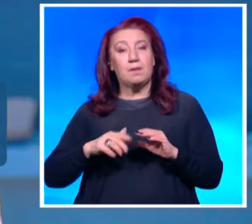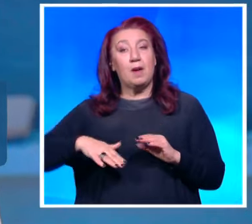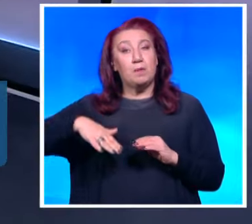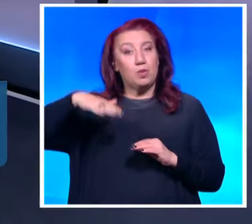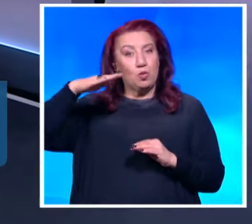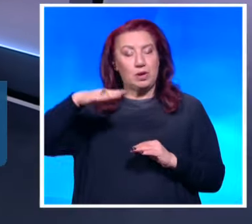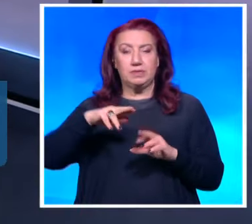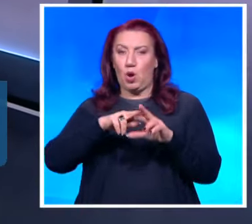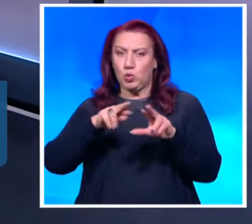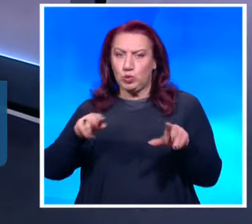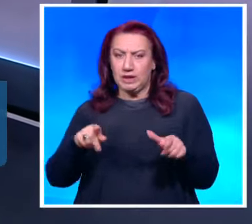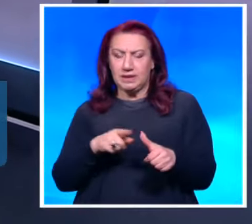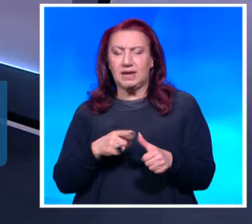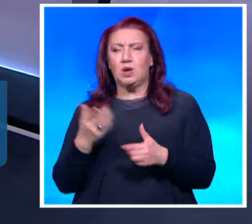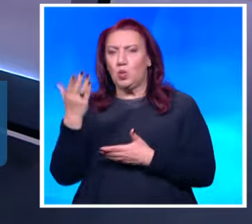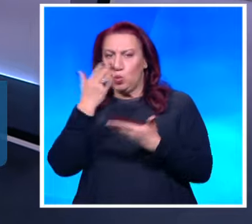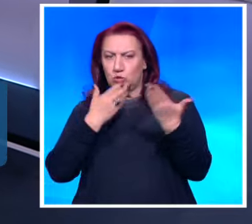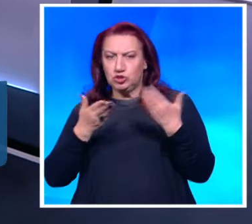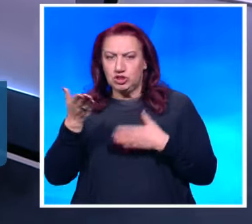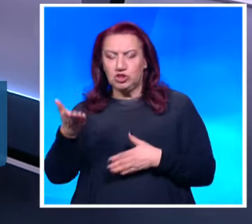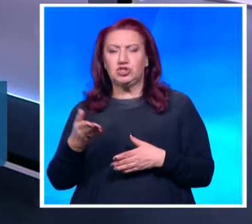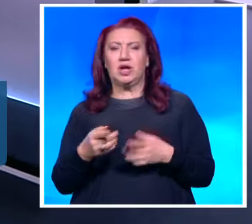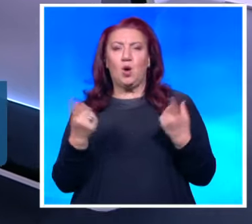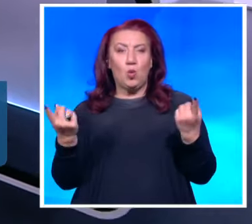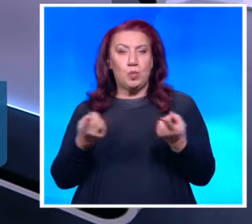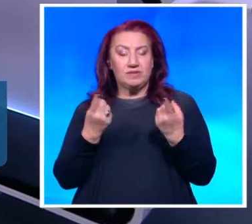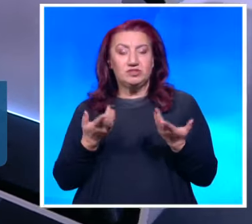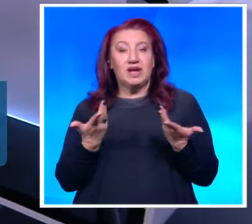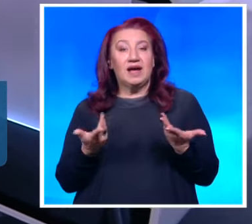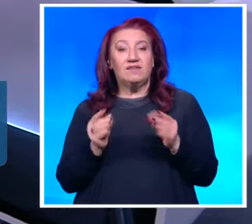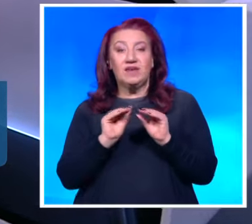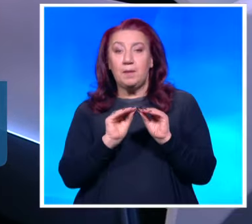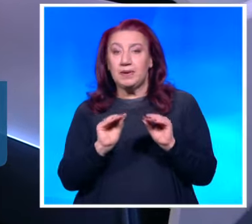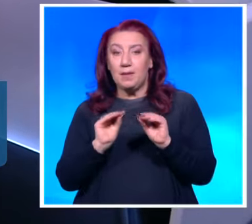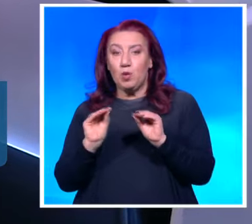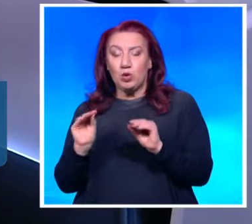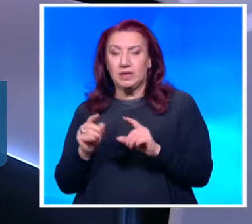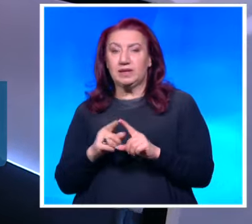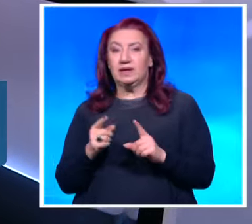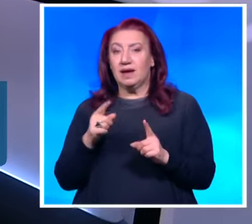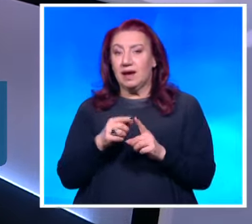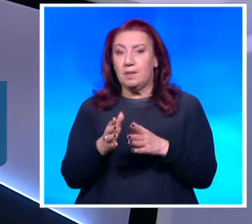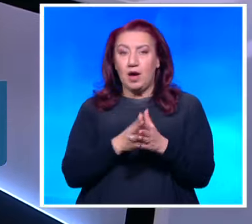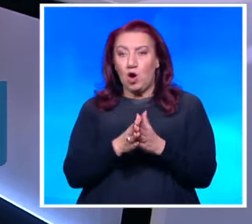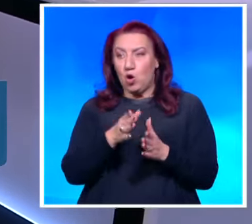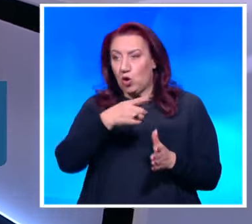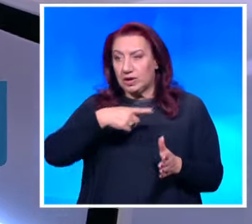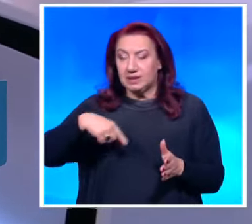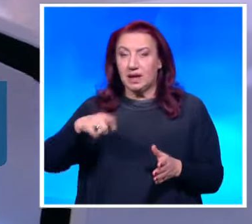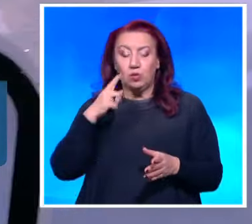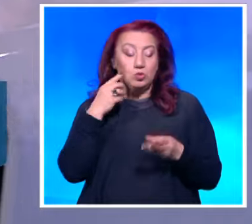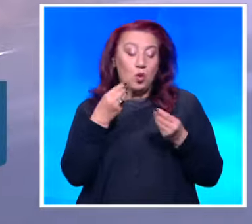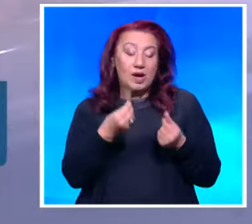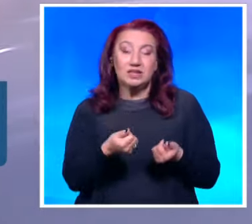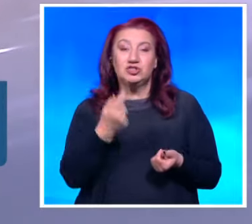към училището и управляващите. Тоест, какви са тези препоръки към хората, които се грижим за младото